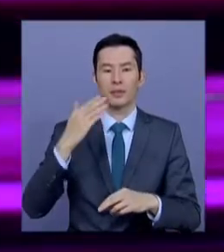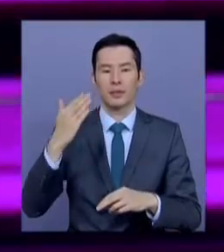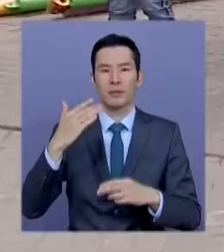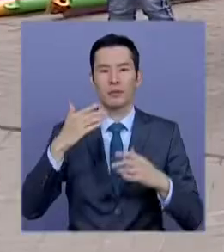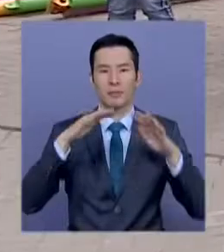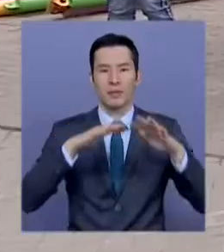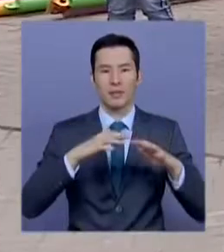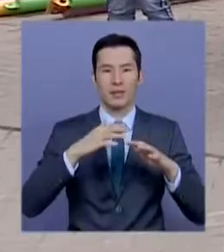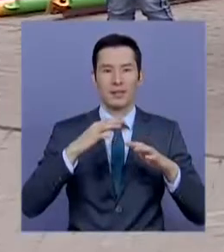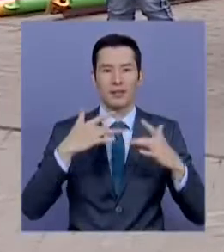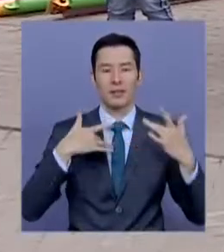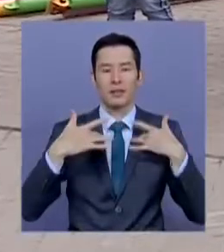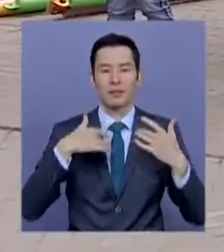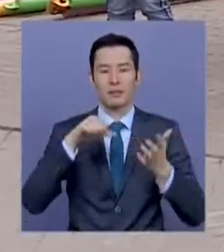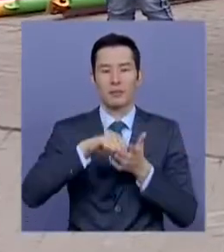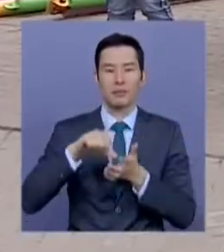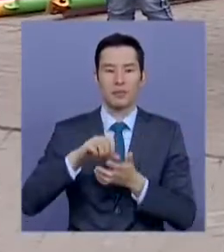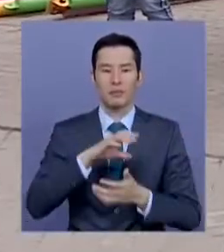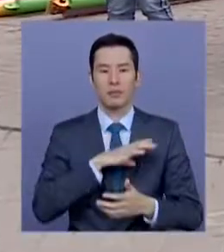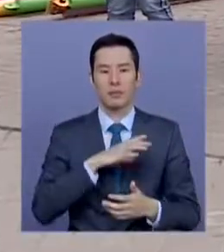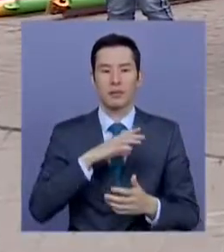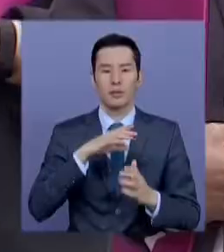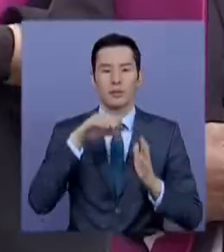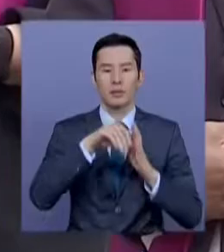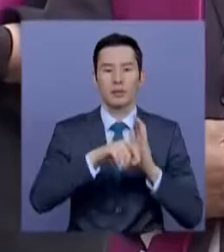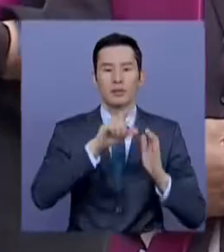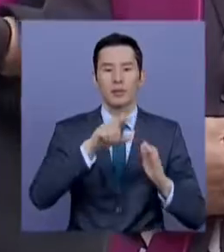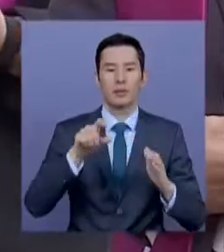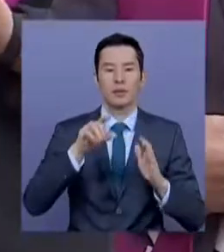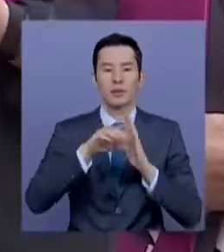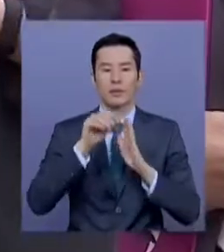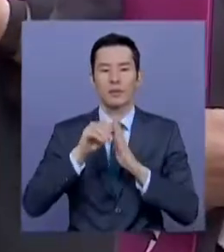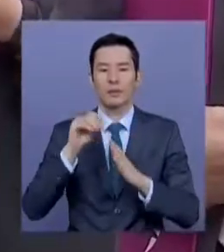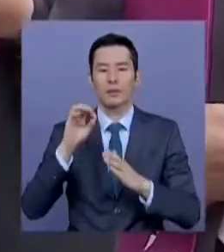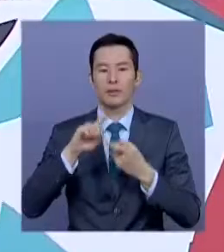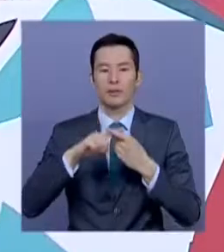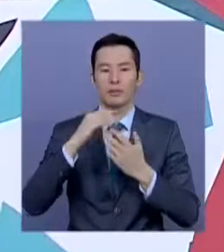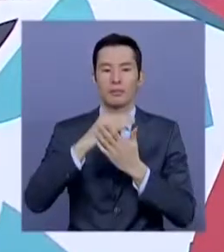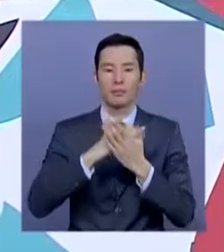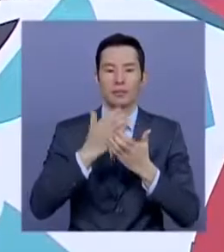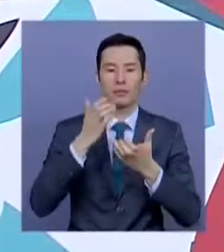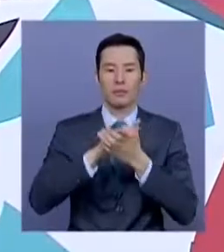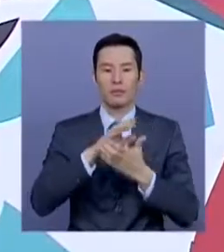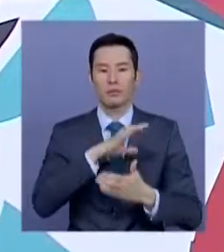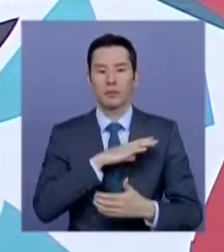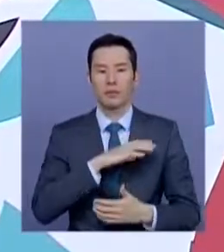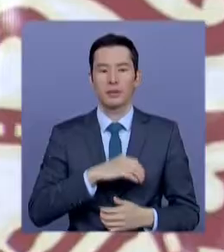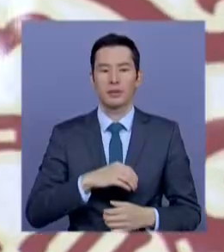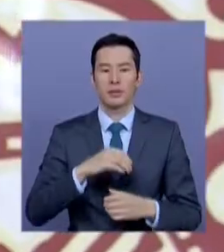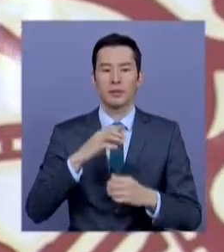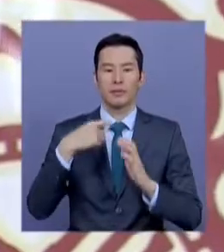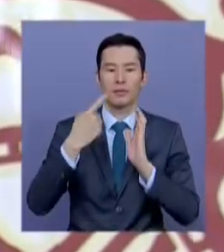концерт өтті. Шара аясында Сәдібек Түгел жергілікті халықты сайлау алды бағдарламасымен таныстырып, көпшіліктің көкейінде жүрген сауалдарға жауап